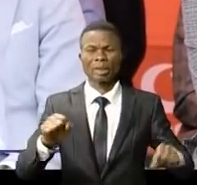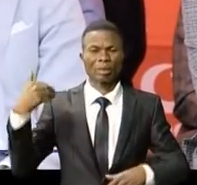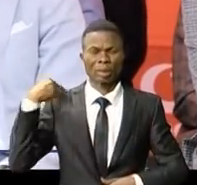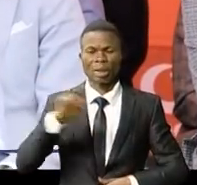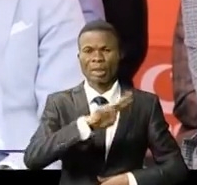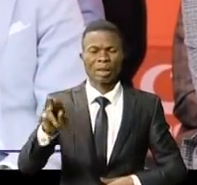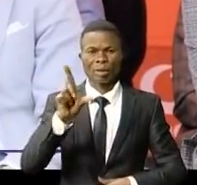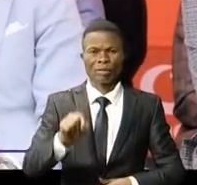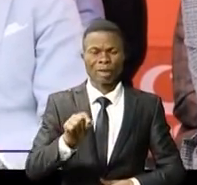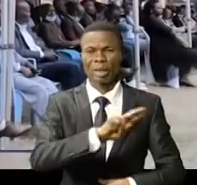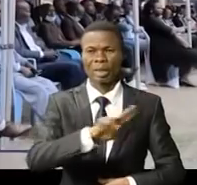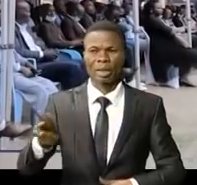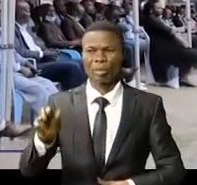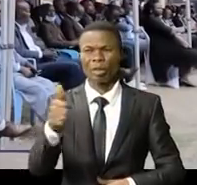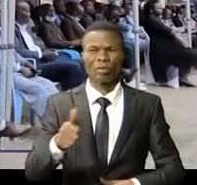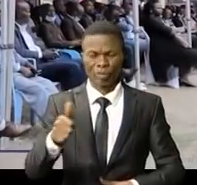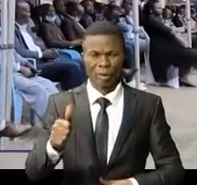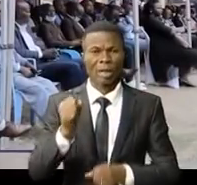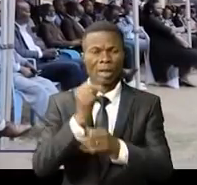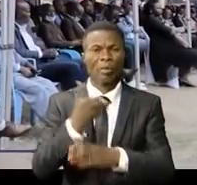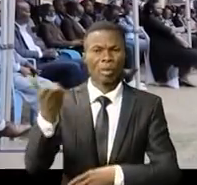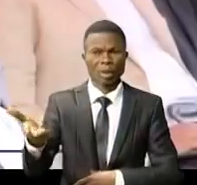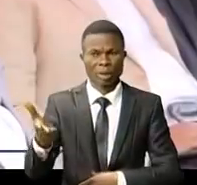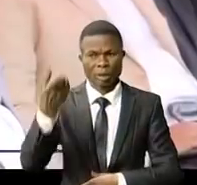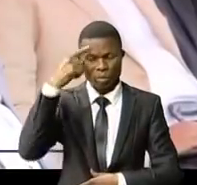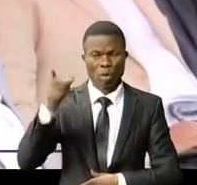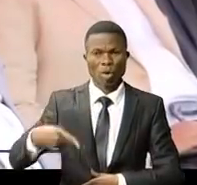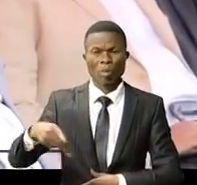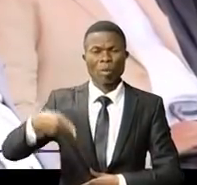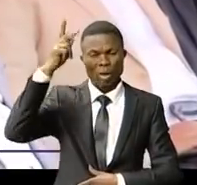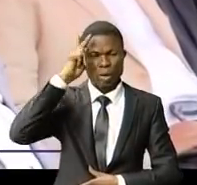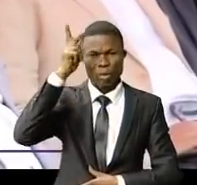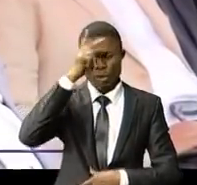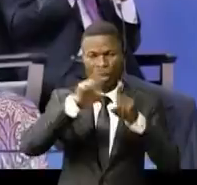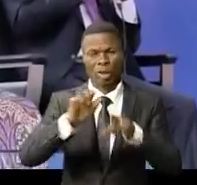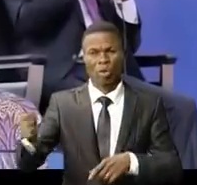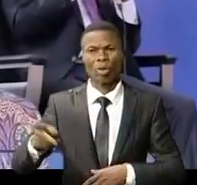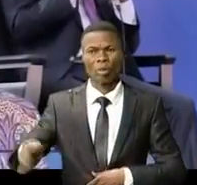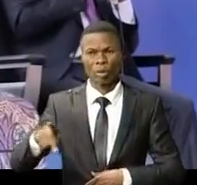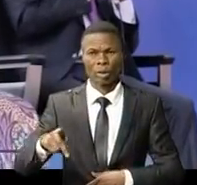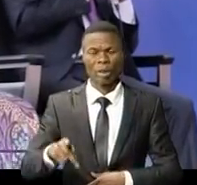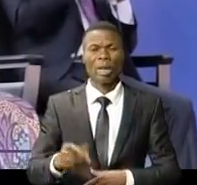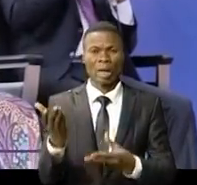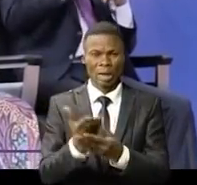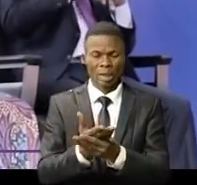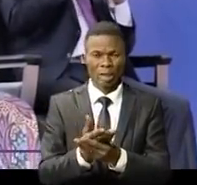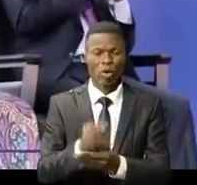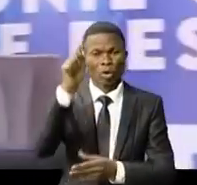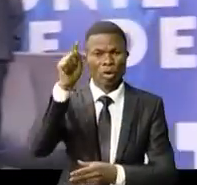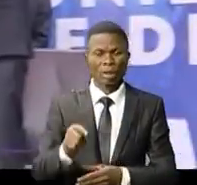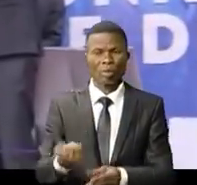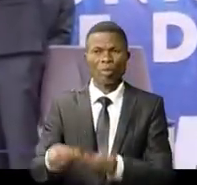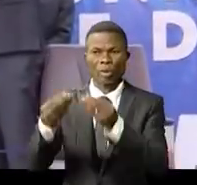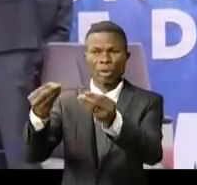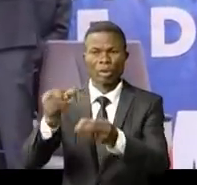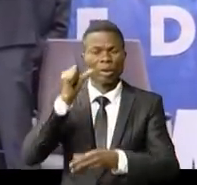édition 2020-2021 sont déjà disponibles pour les provinces du Haut-Katanga et d'autres. Le CD contenant le résultat a été remis